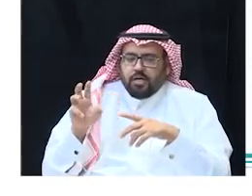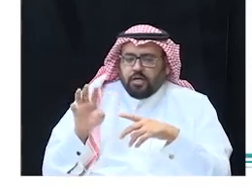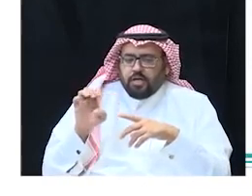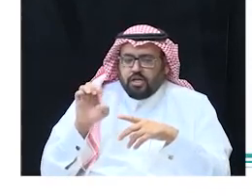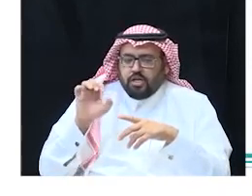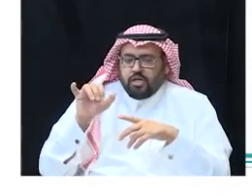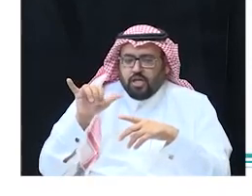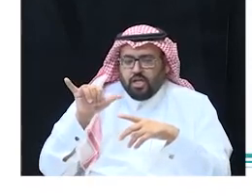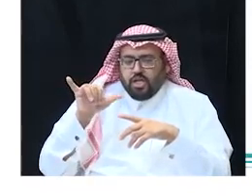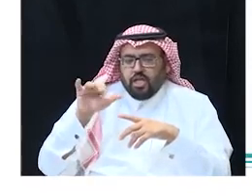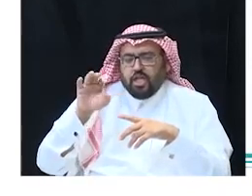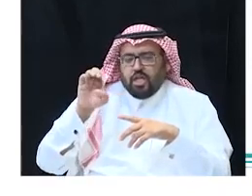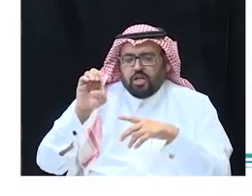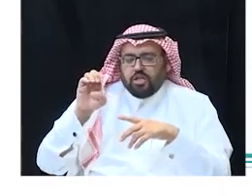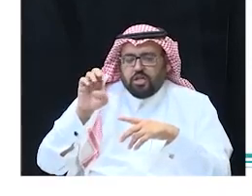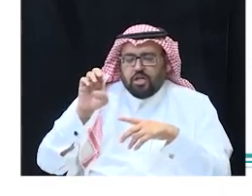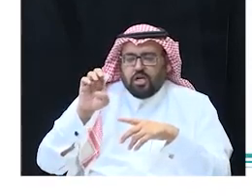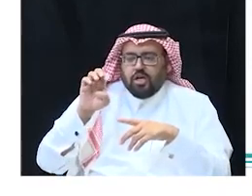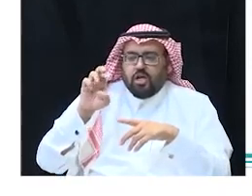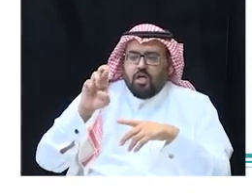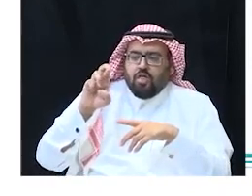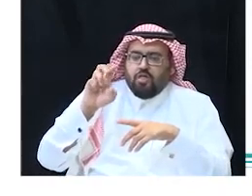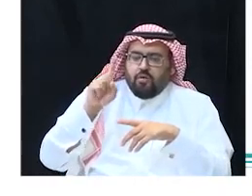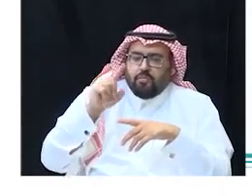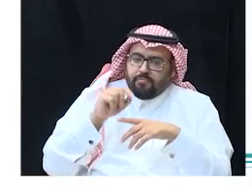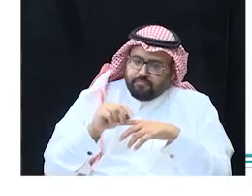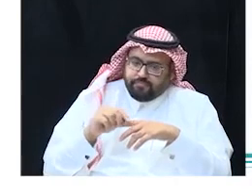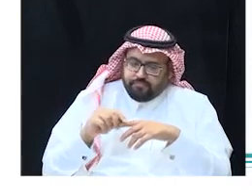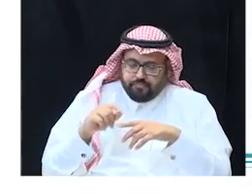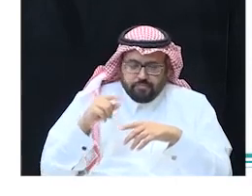الحديد؟ يجذب، ممتازين.